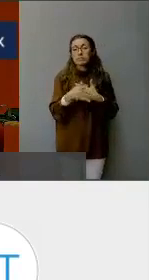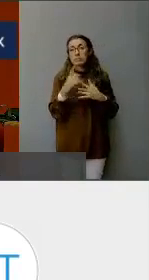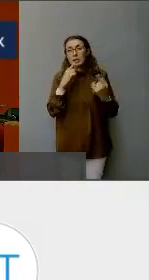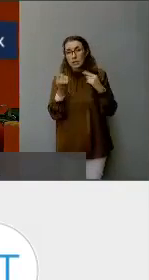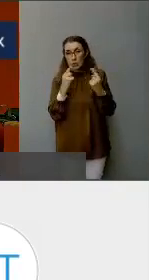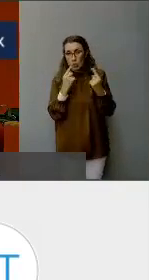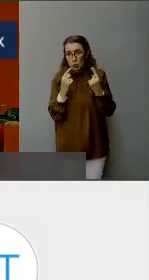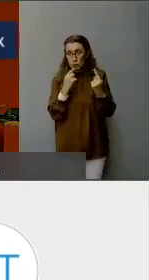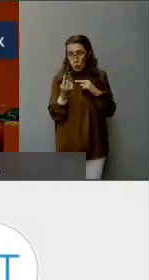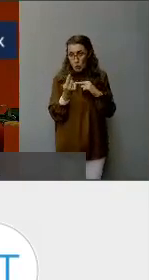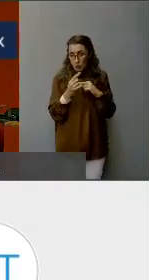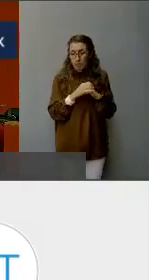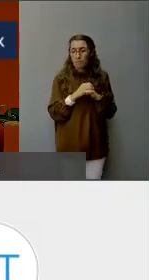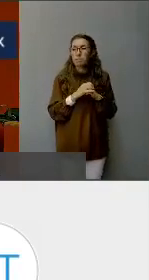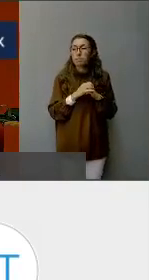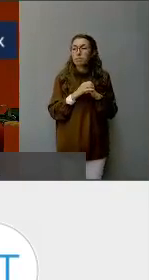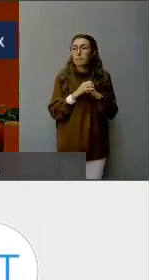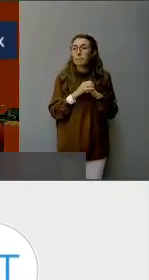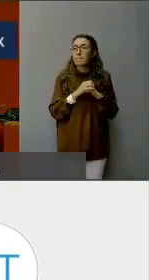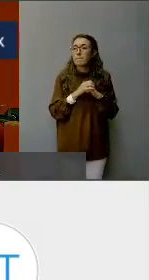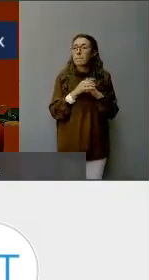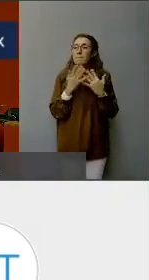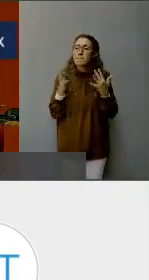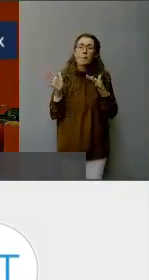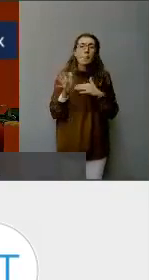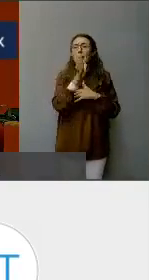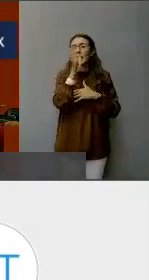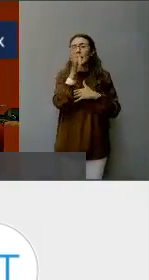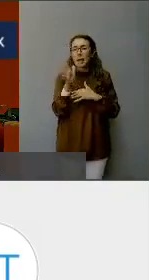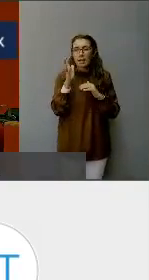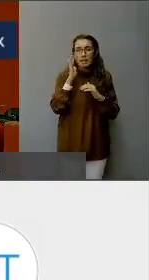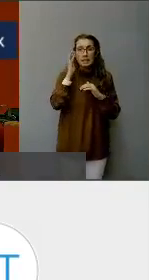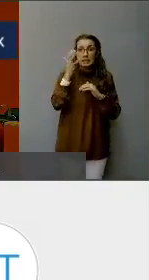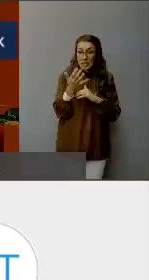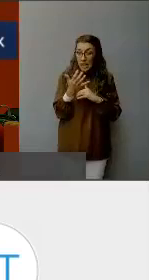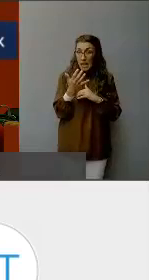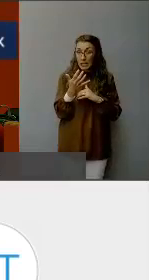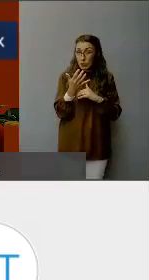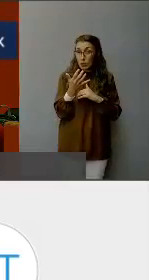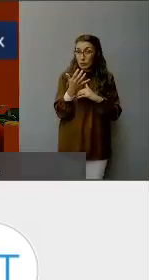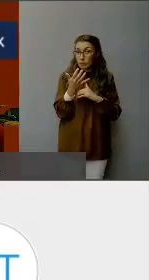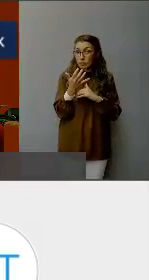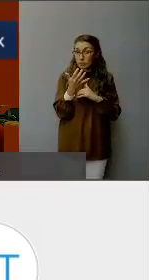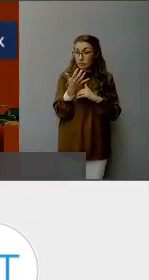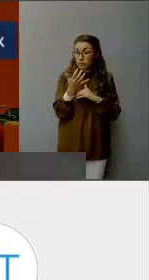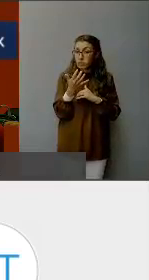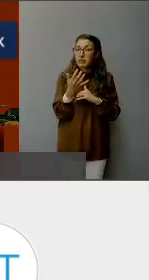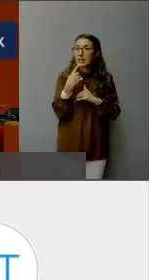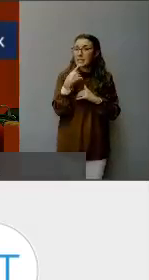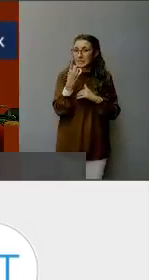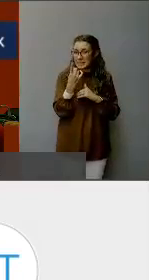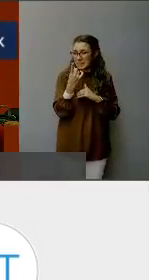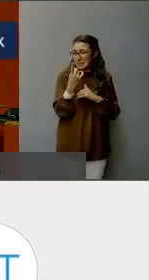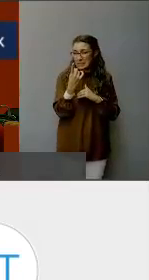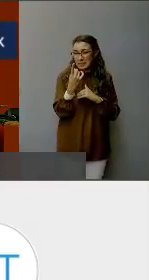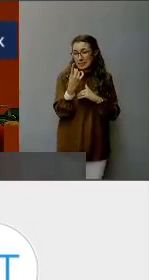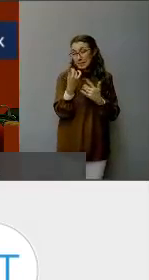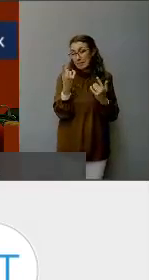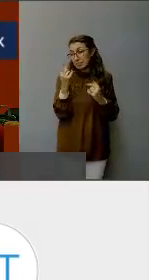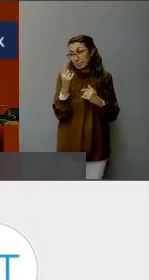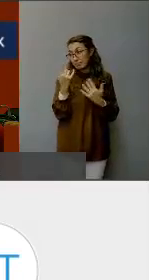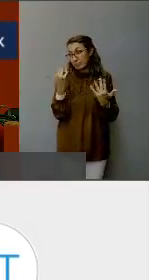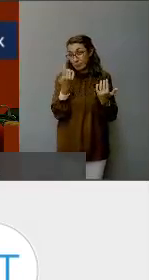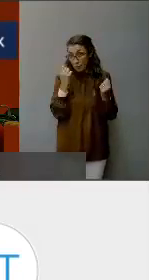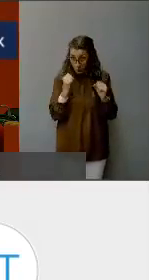quello che comunque ci sembrava strano e lo ribadisco strano è dir poco e quello che poi è successo